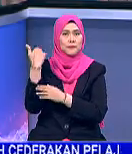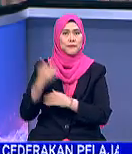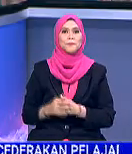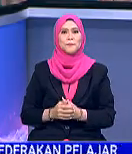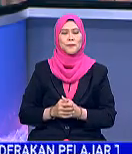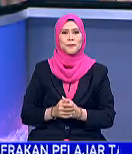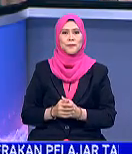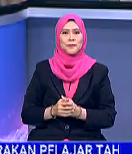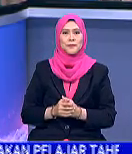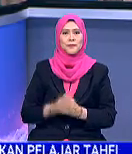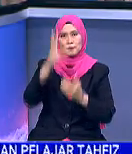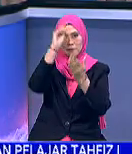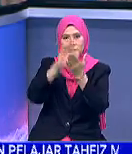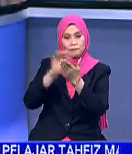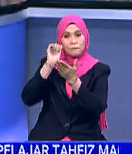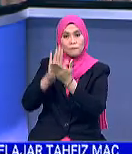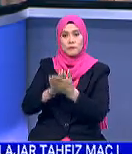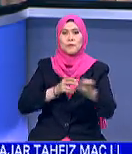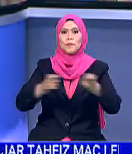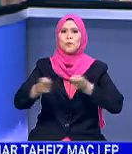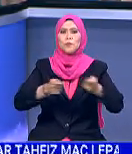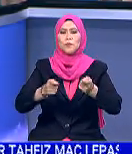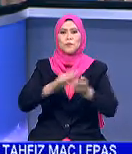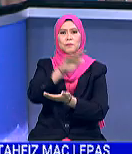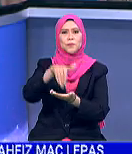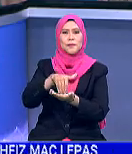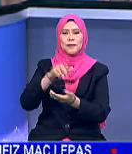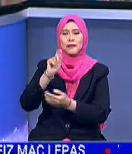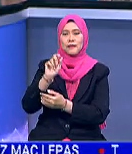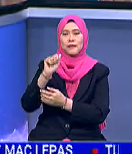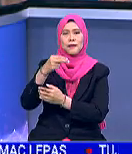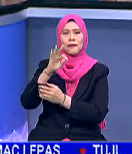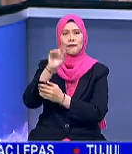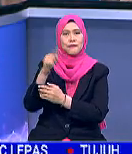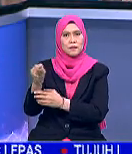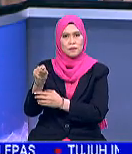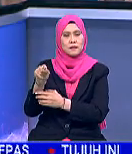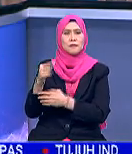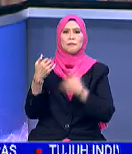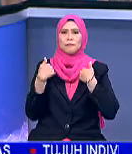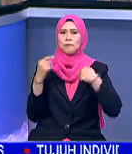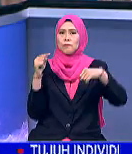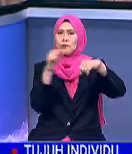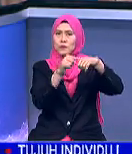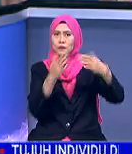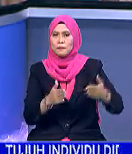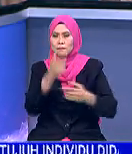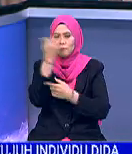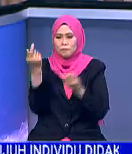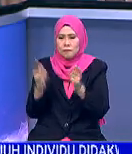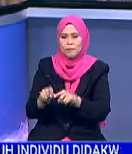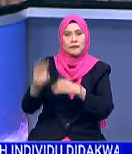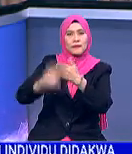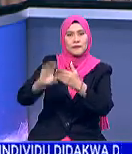Hai sepasang suami-istri yang meneruskan sebuah pusat tahfiz didakwa atas tuduhan dengan sengaja mendatangkan kesejahteraan terhadap